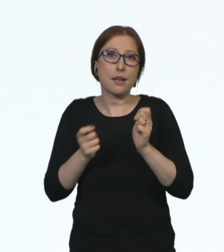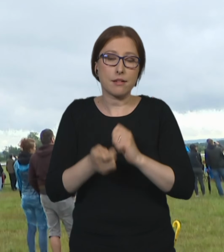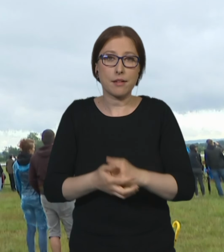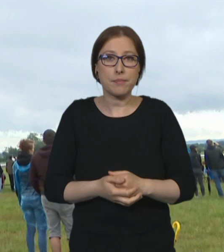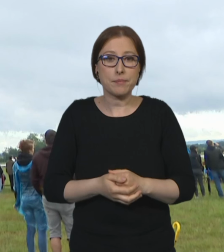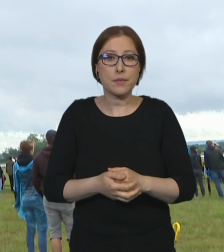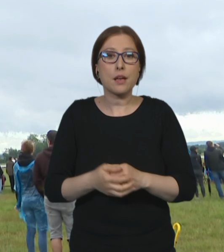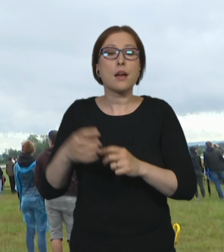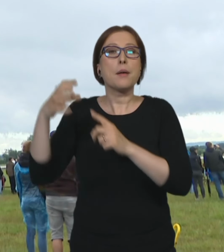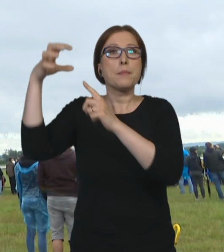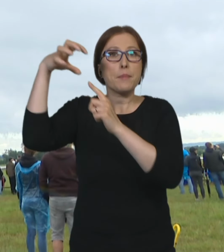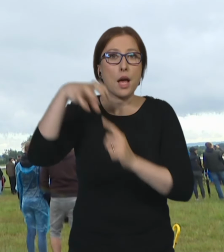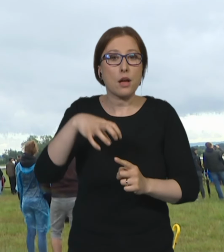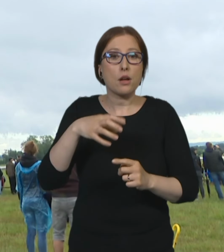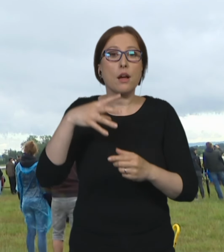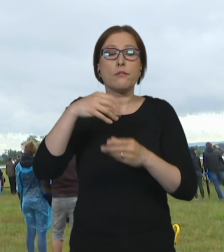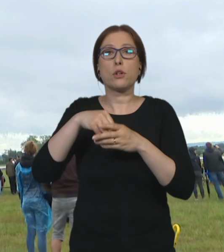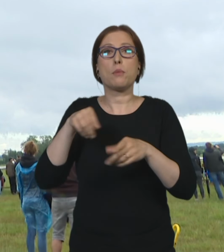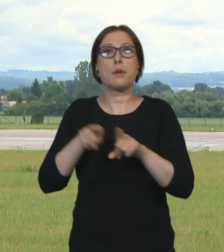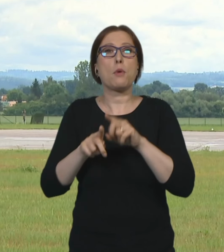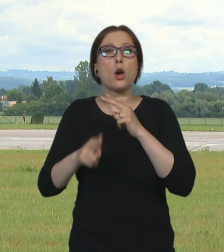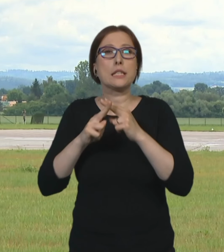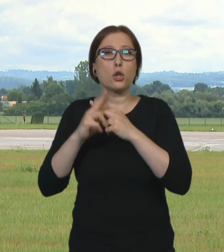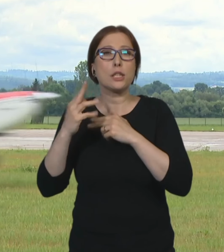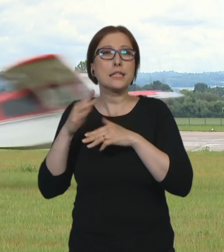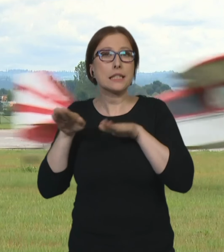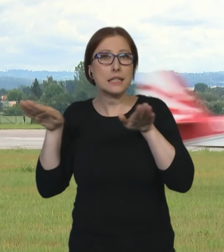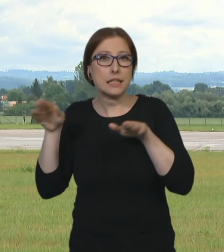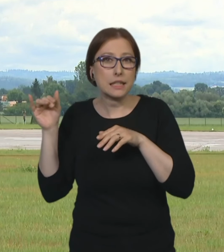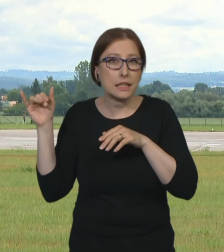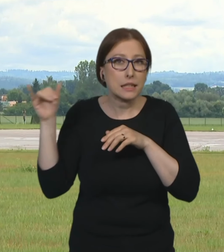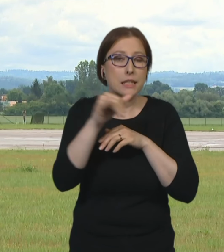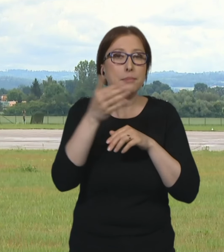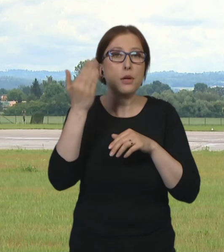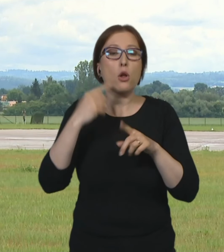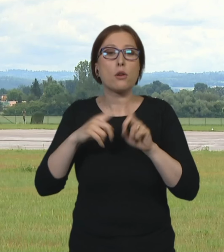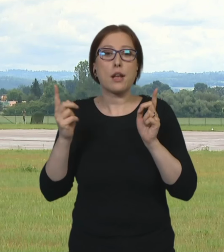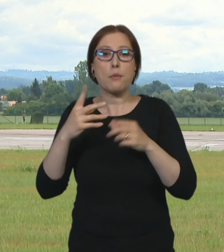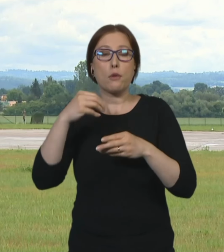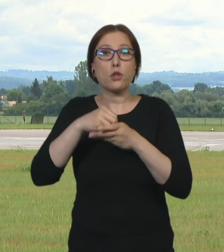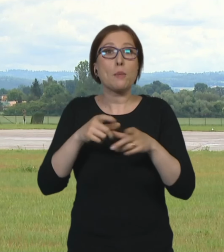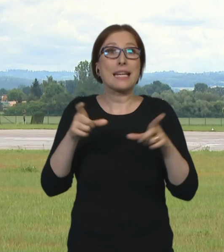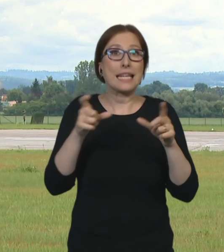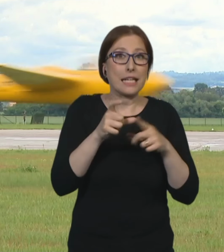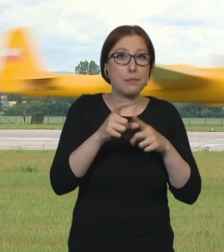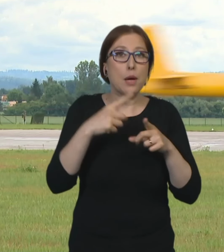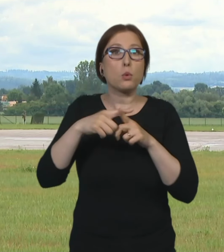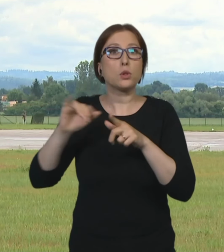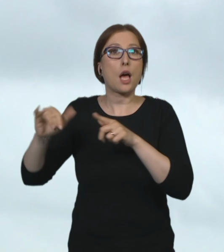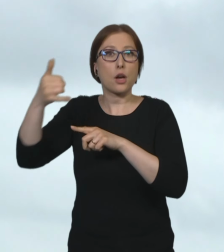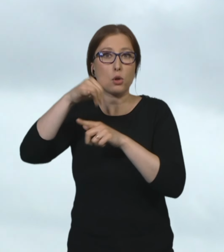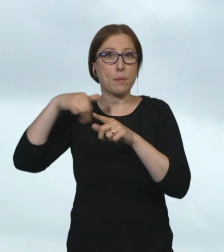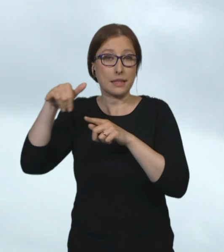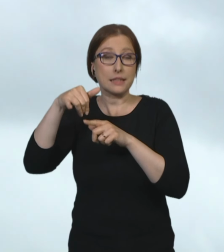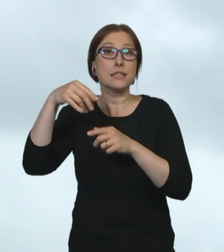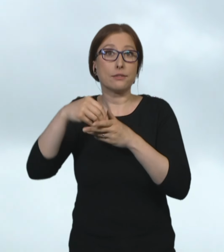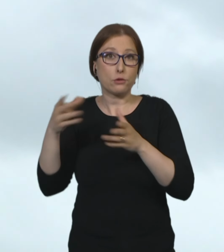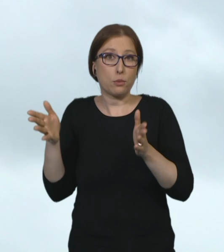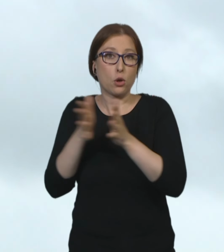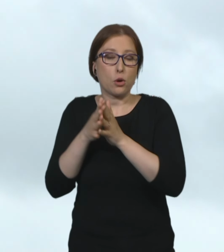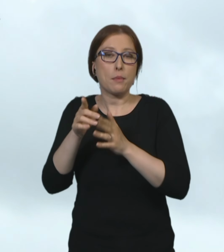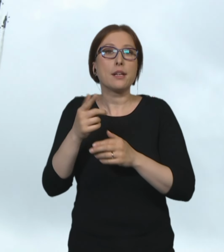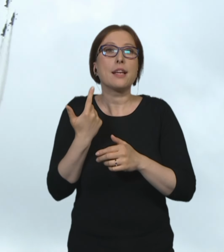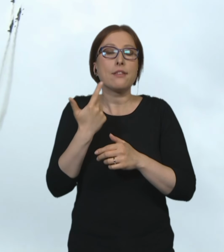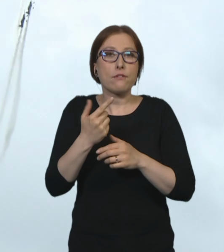Se skoky parašutistů, přelety historického kluzáku anebo netradiční spojení letounu Gripen a akrobatické formace. Hned ve